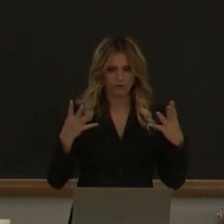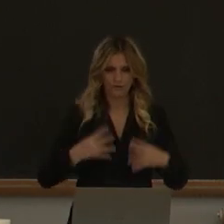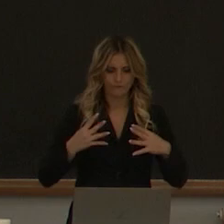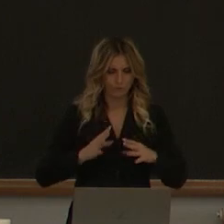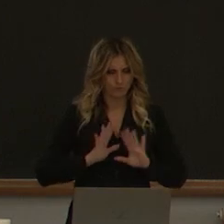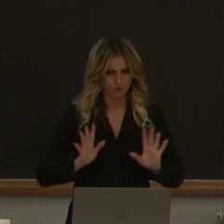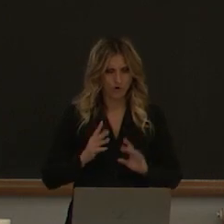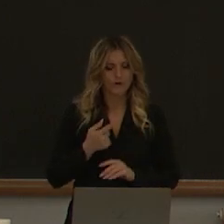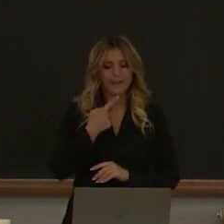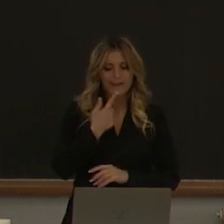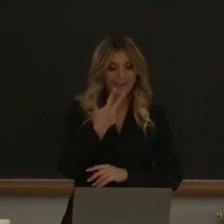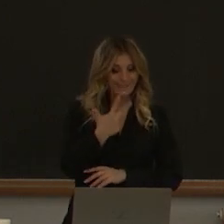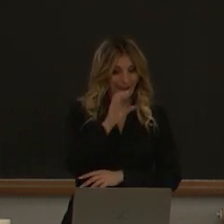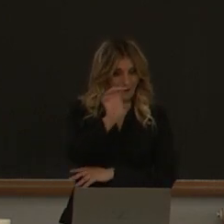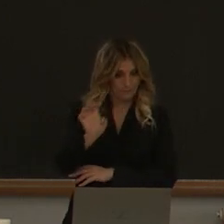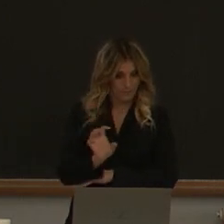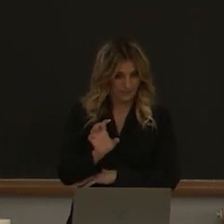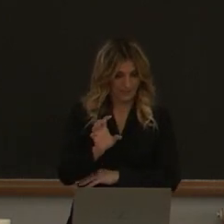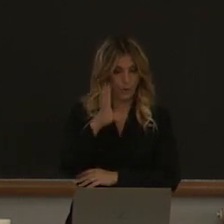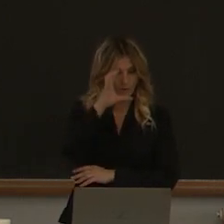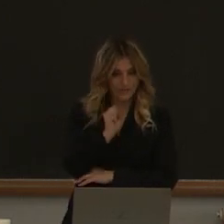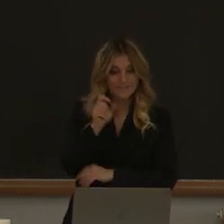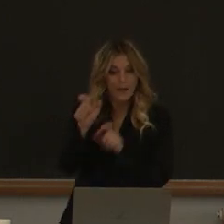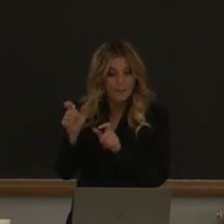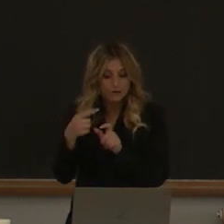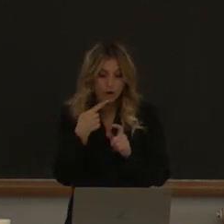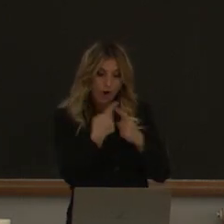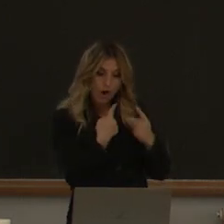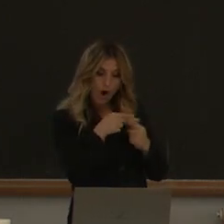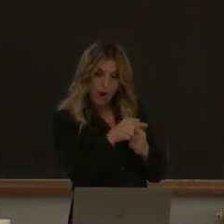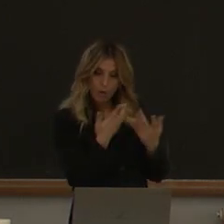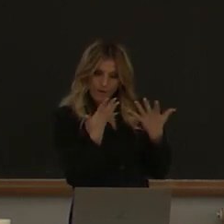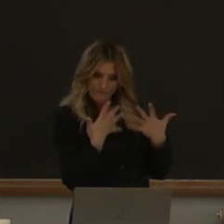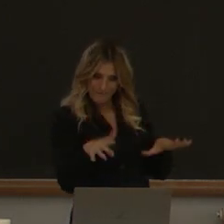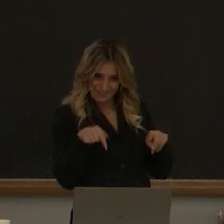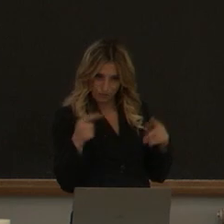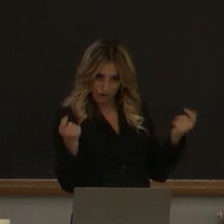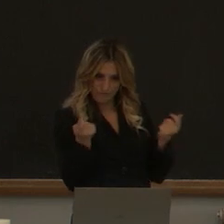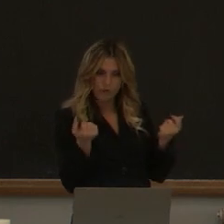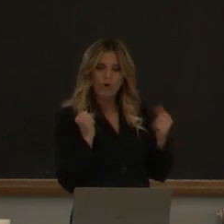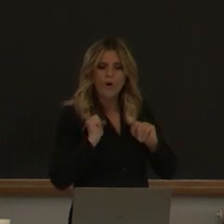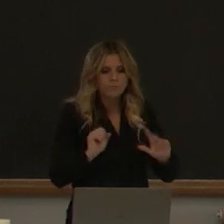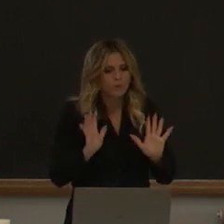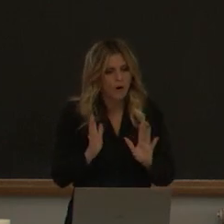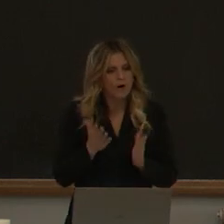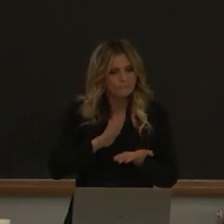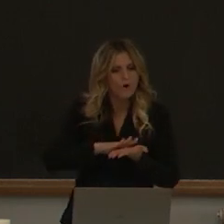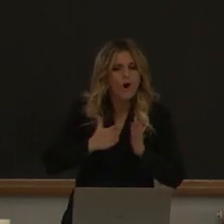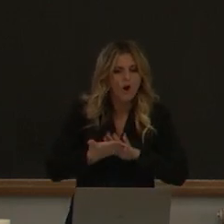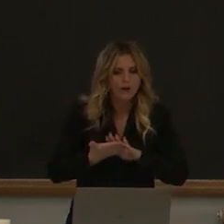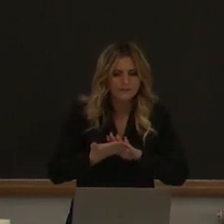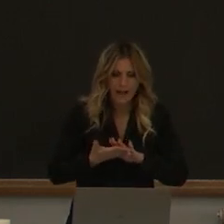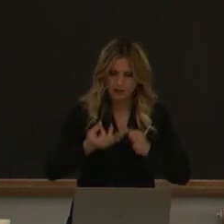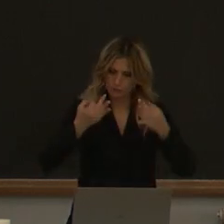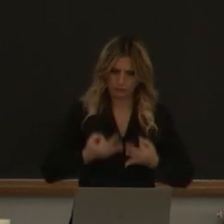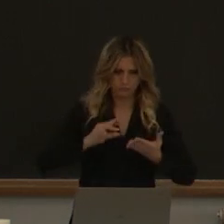ragazzi dei 3 Atenei che faranno i colloqui con queste aziende, alla fine della fiera, scusate il gioco di parole, possano uscirne con un contratto in tasca